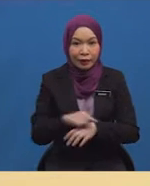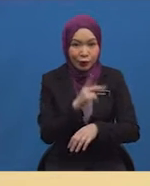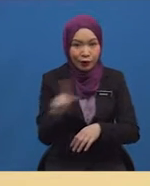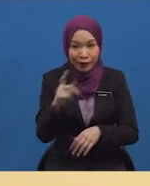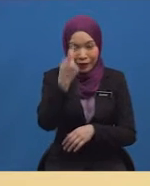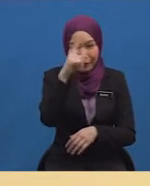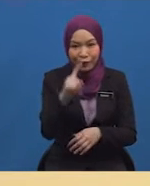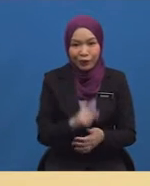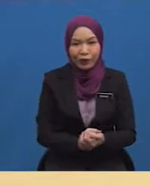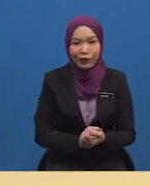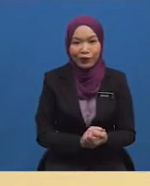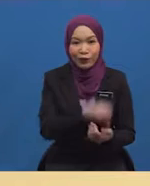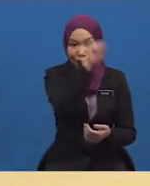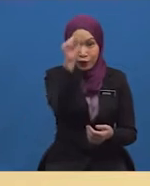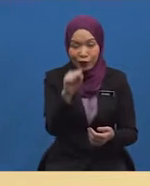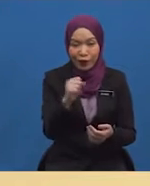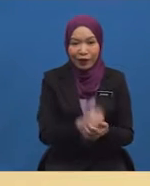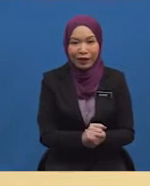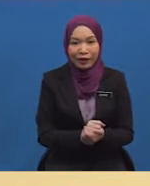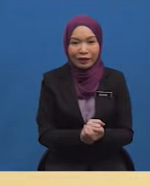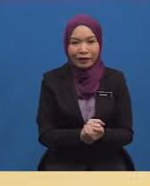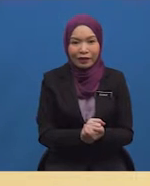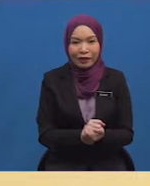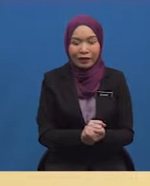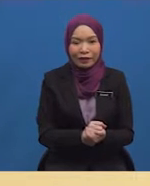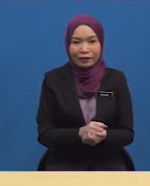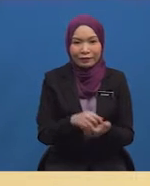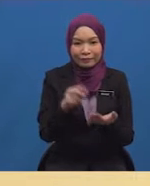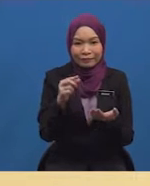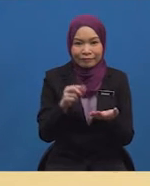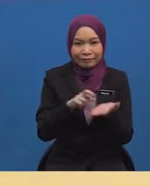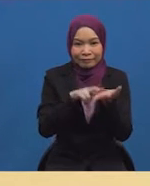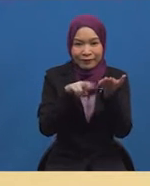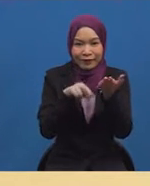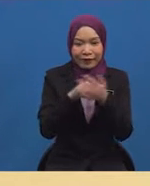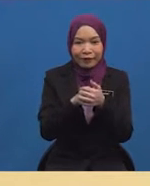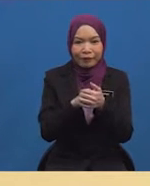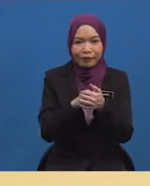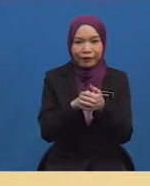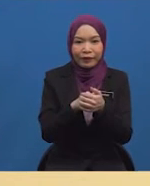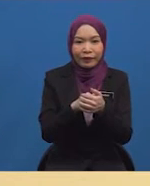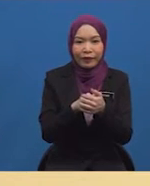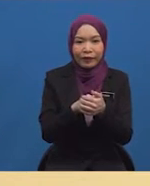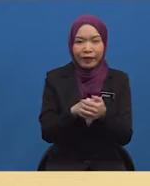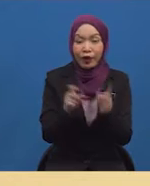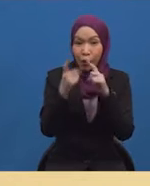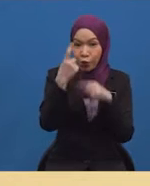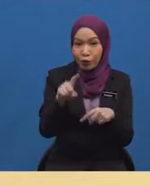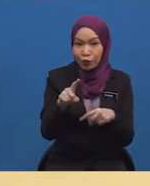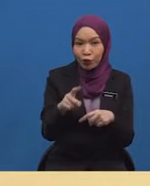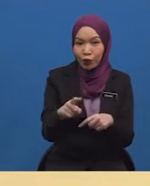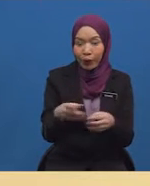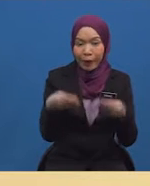untuk soalan aras rendah, tetapi apabila anda perlu memberi alasan untuk pilihan jawapan anda,